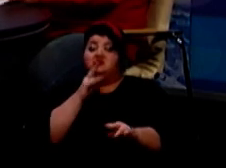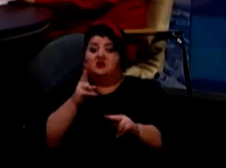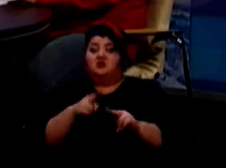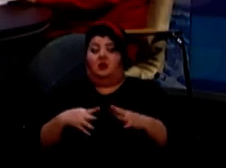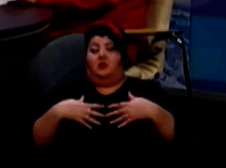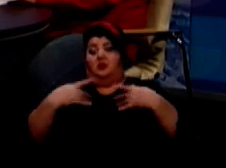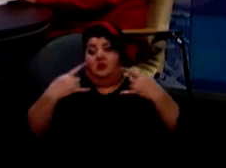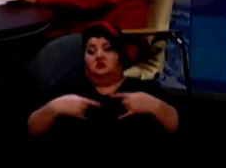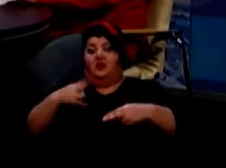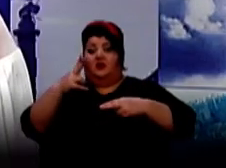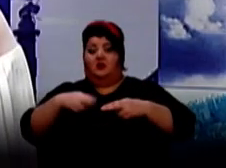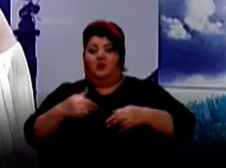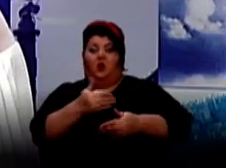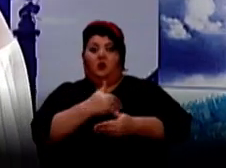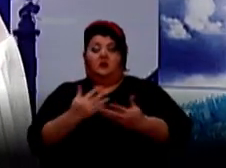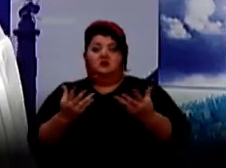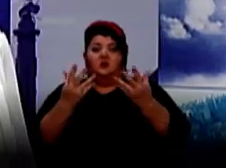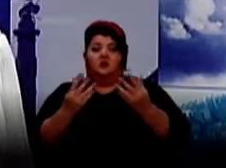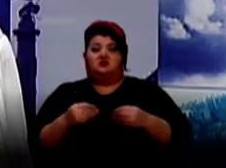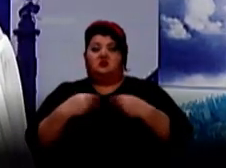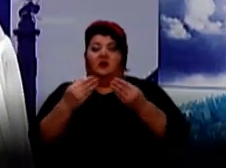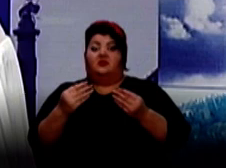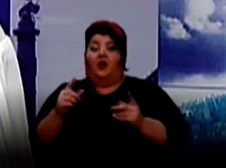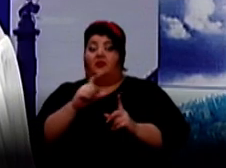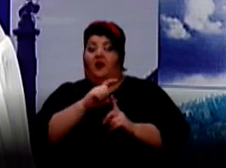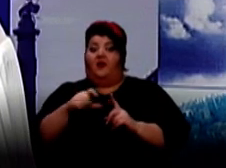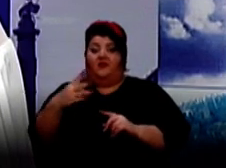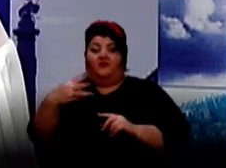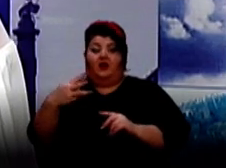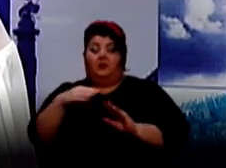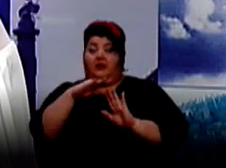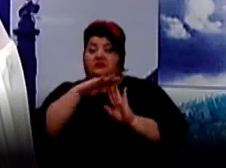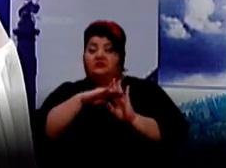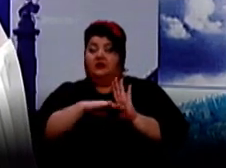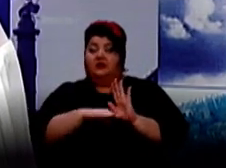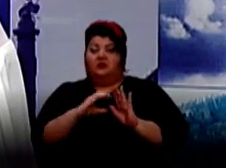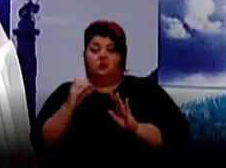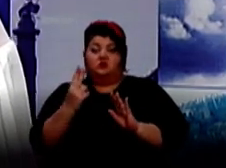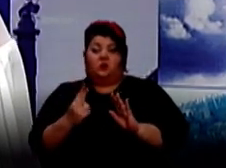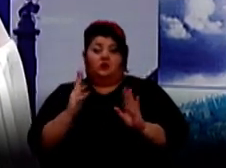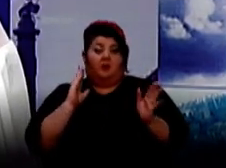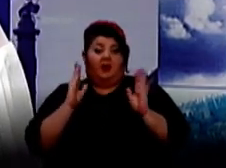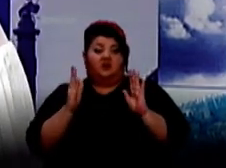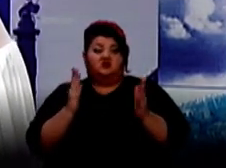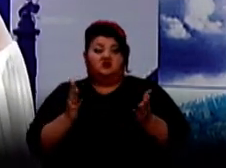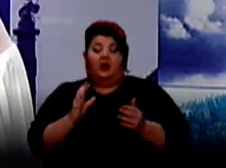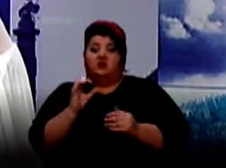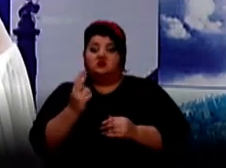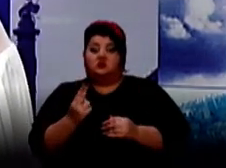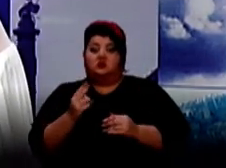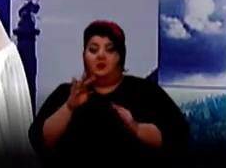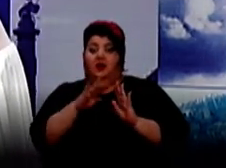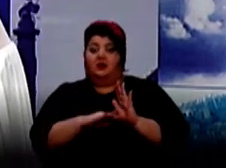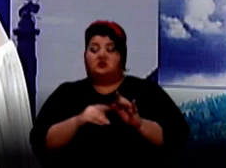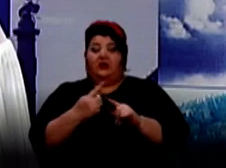завершення ефіру мені б хотілося б ще дати фрагмент скріну із соціальних мереж. У соціальних мережах цими